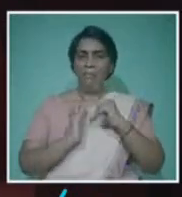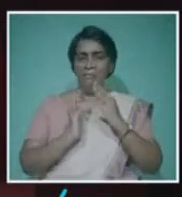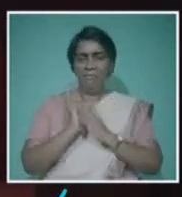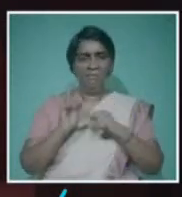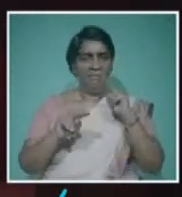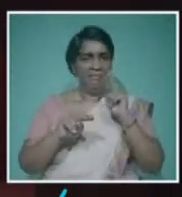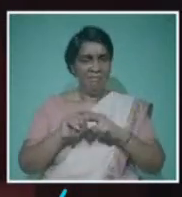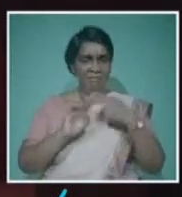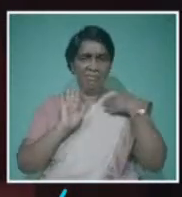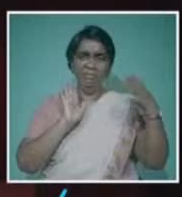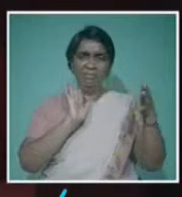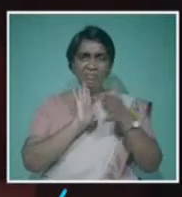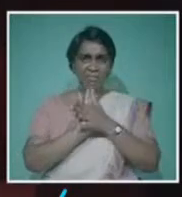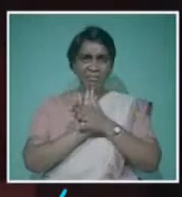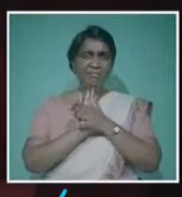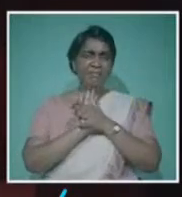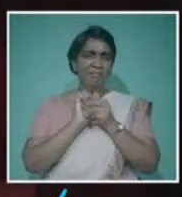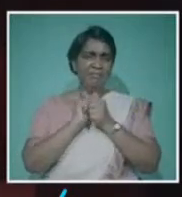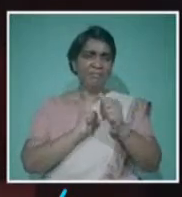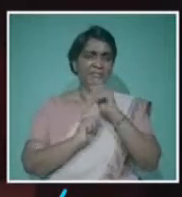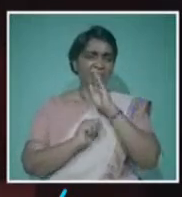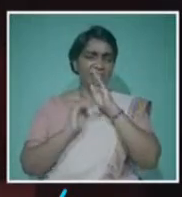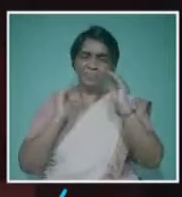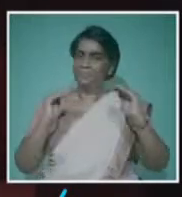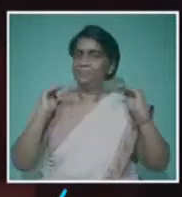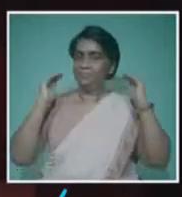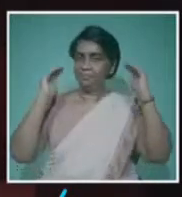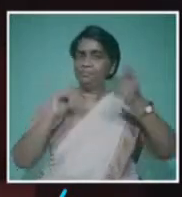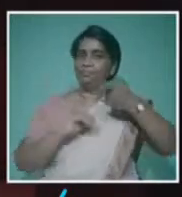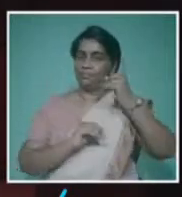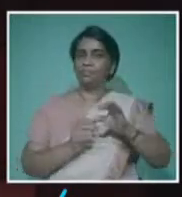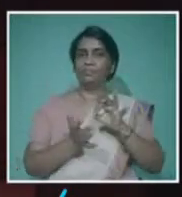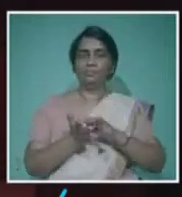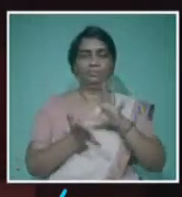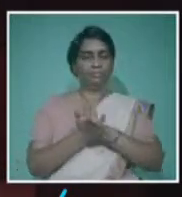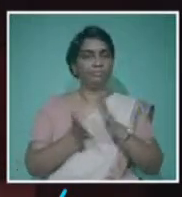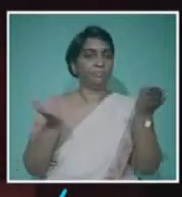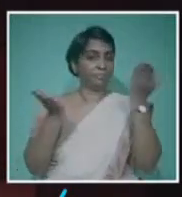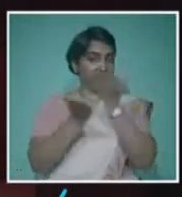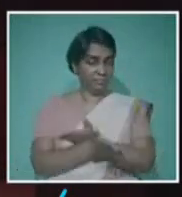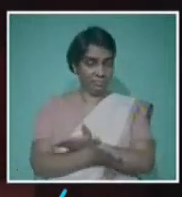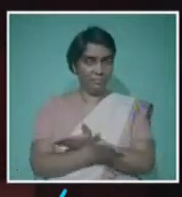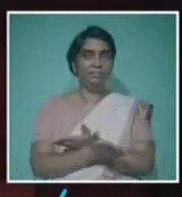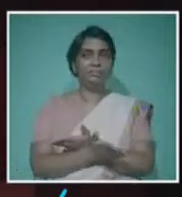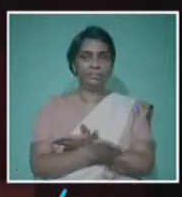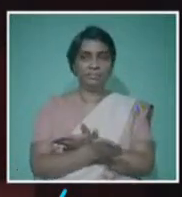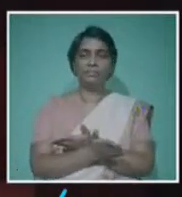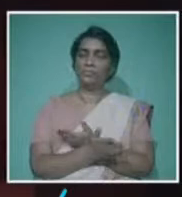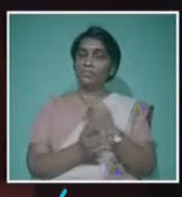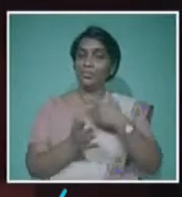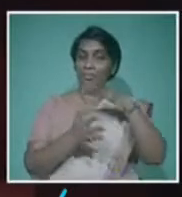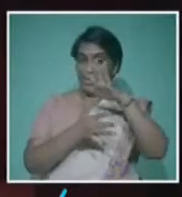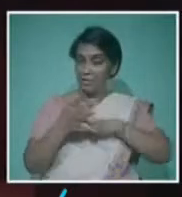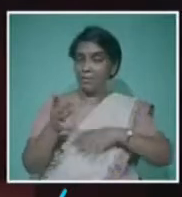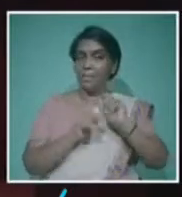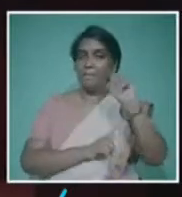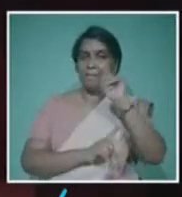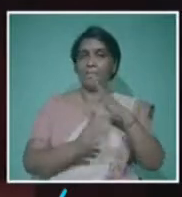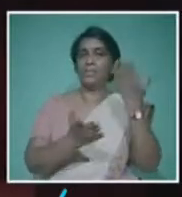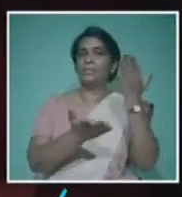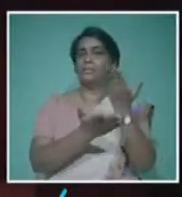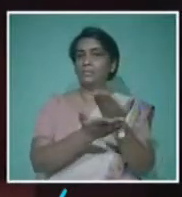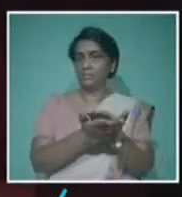අරමුදල සමග ඇති වුණු මාණ්ඩලික එකඟතා ගිවිසුම ස්ටාෆ් ලෙවල් ඇග්‍රීමන්ට් එක සභාගත